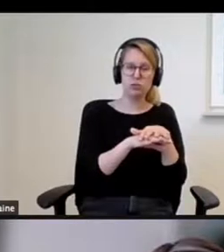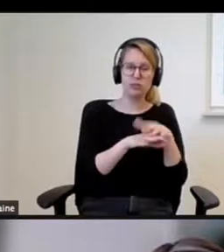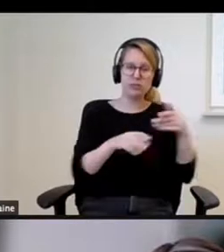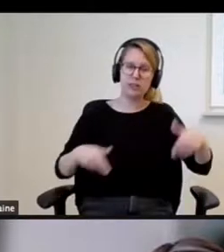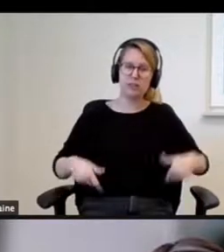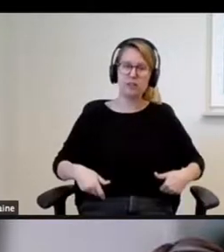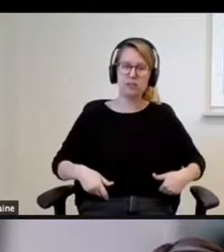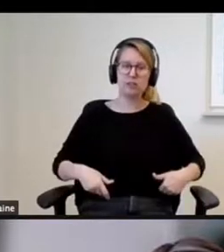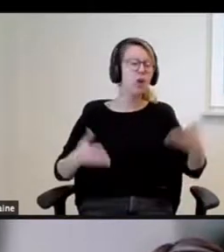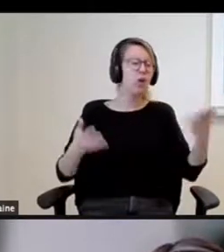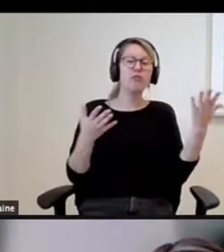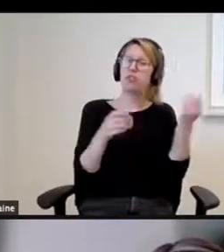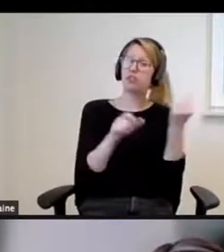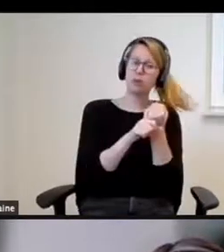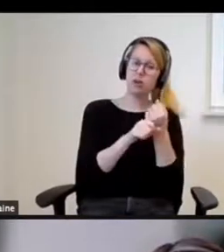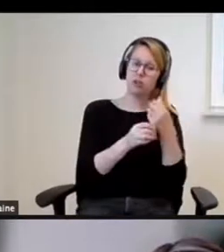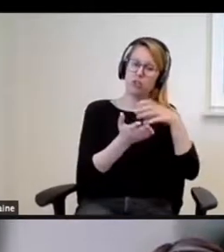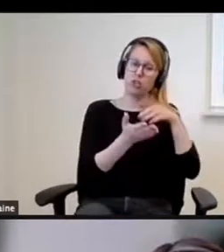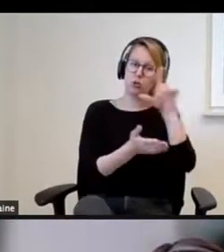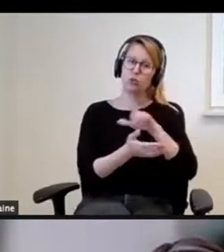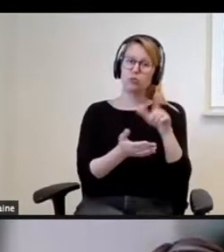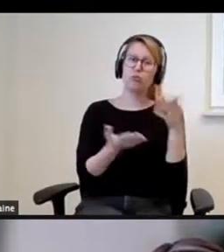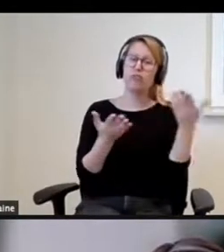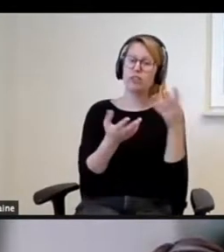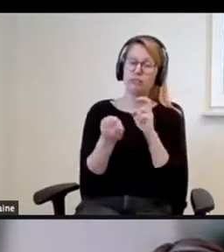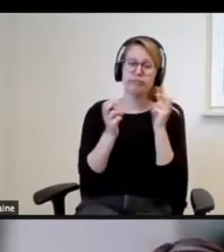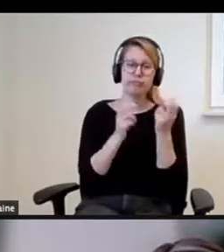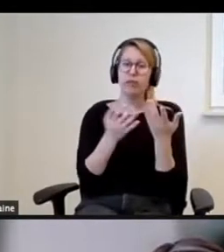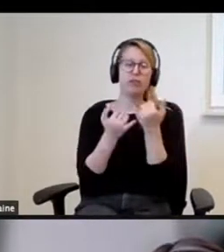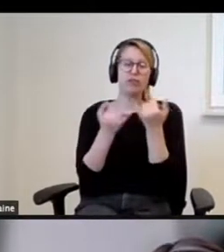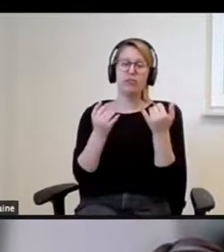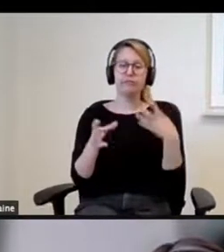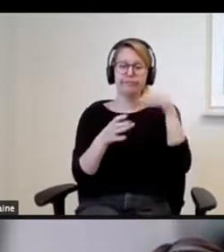was macht ihr halt für München mit Behinderung anspannen?